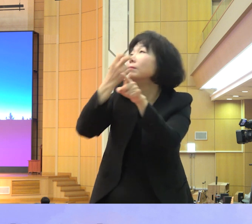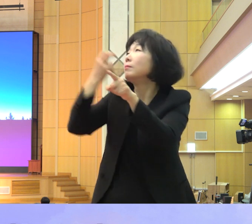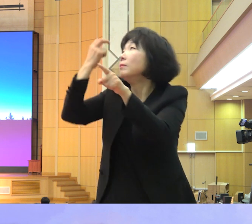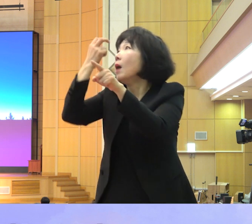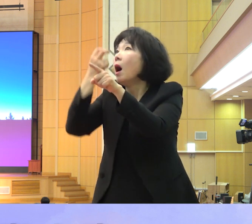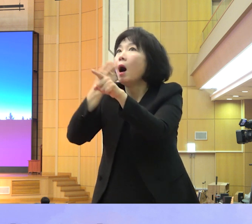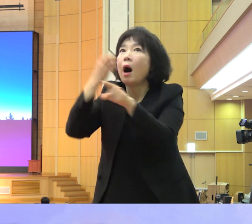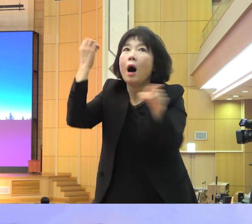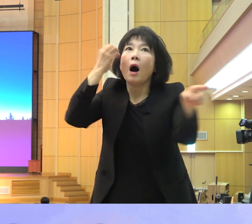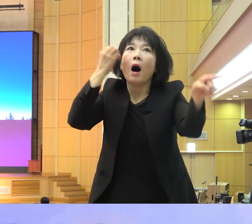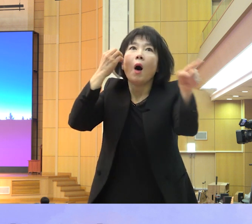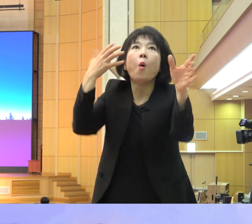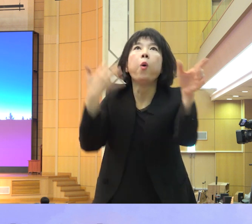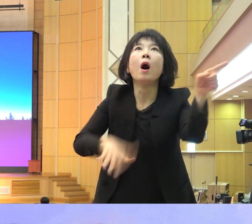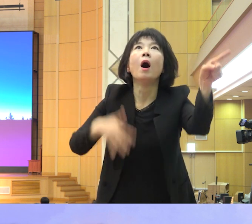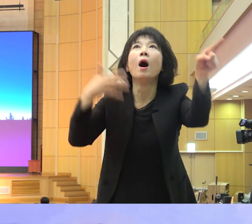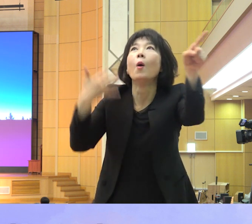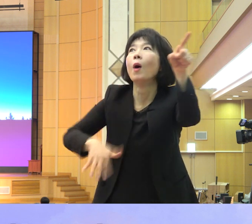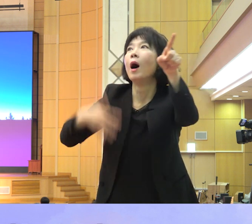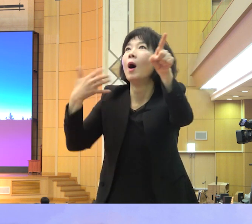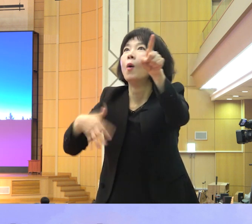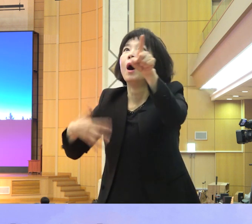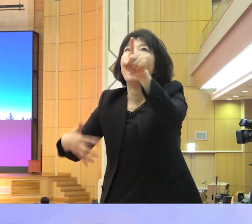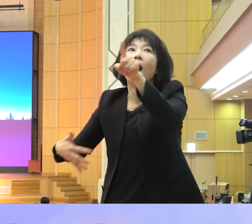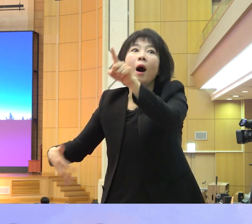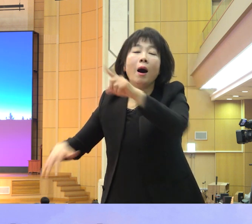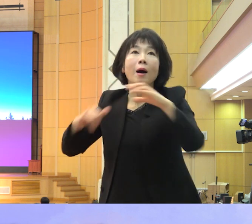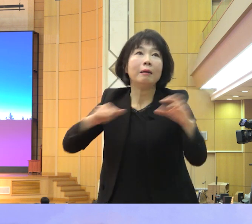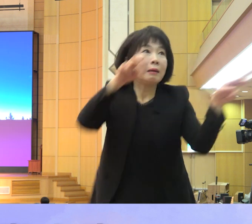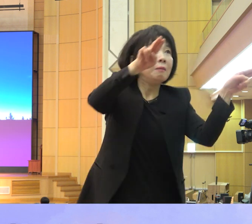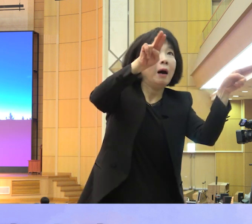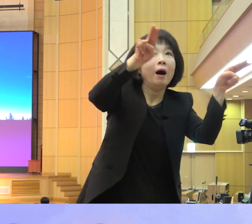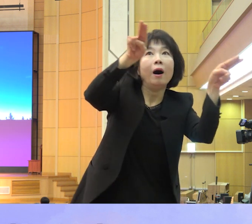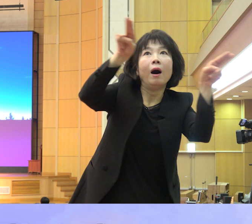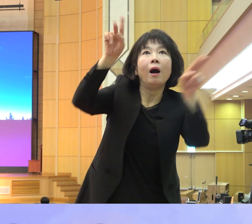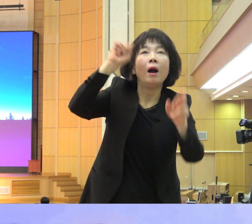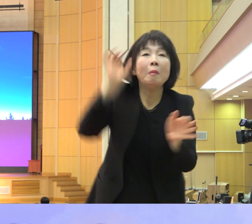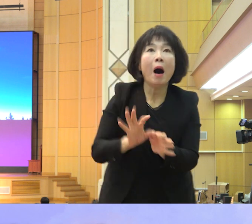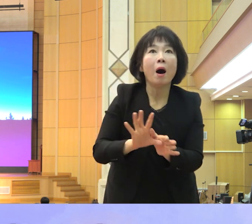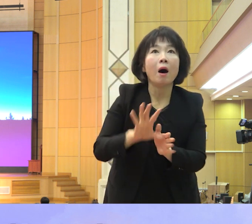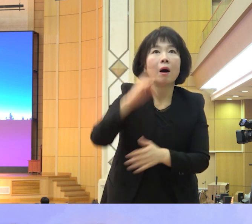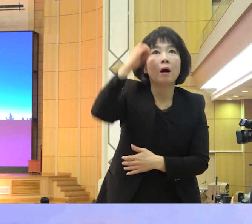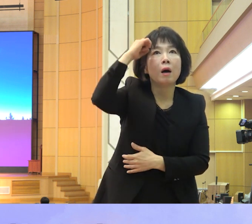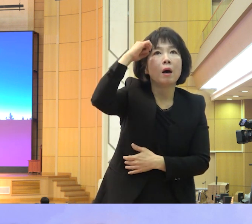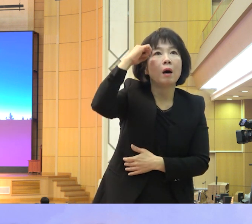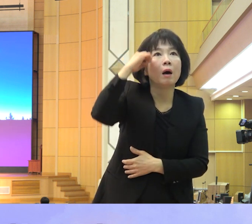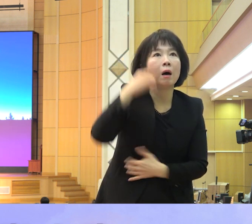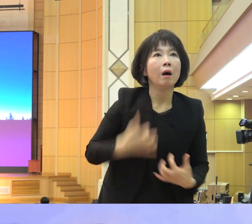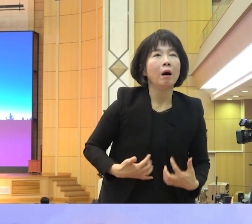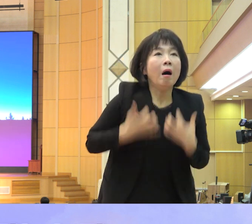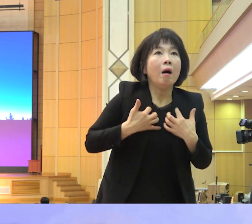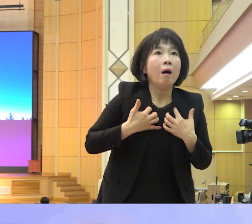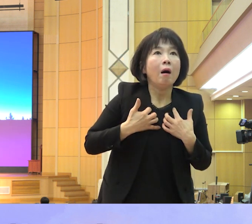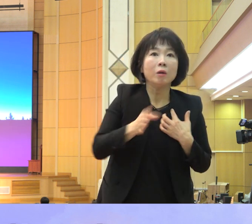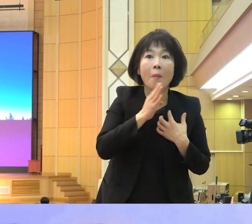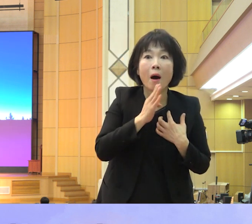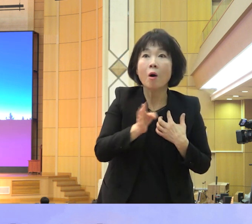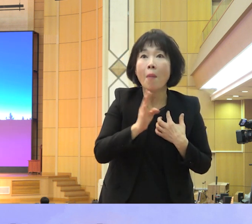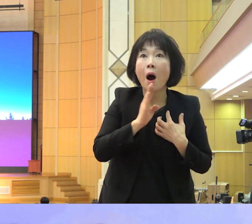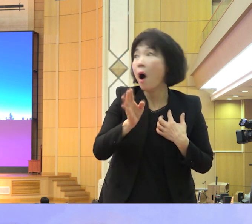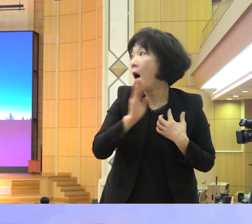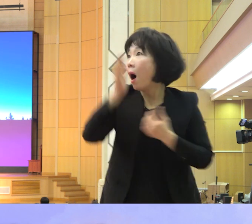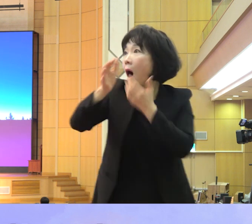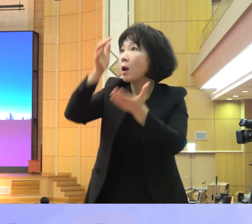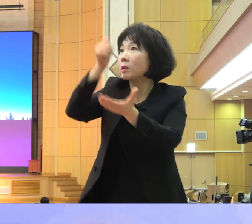사람이 말로 다 표현할 수 없는 우주의 세계를 보고 난 다음에 하나님은 계시구나.